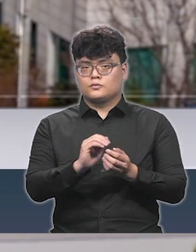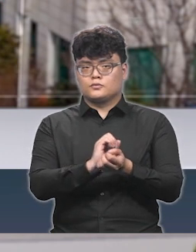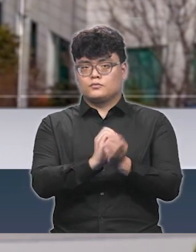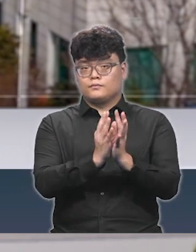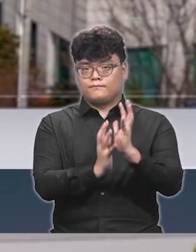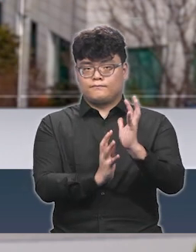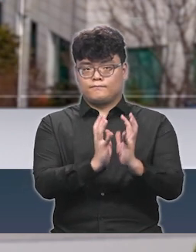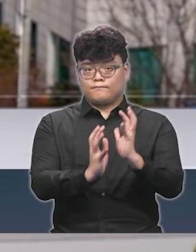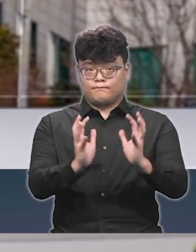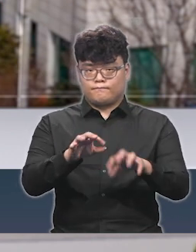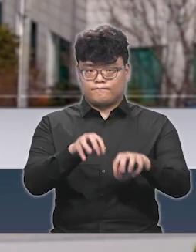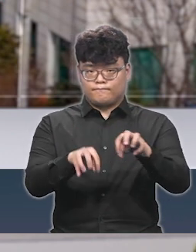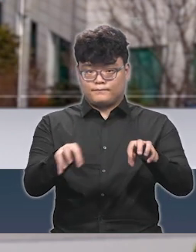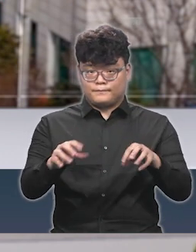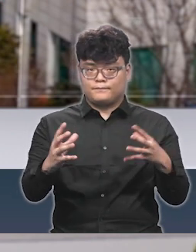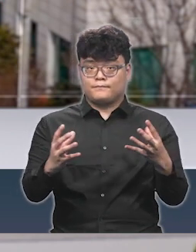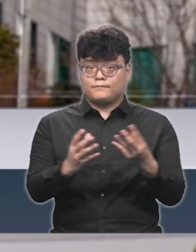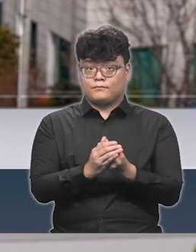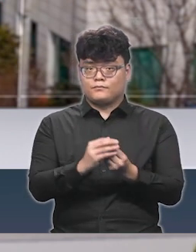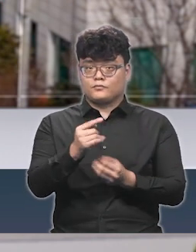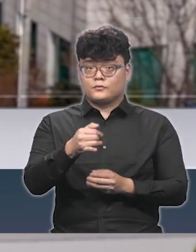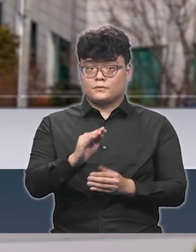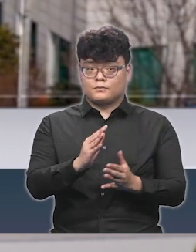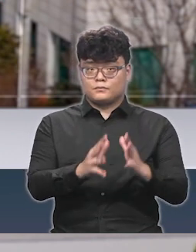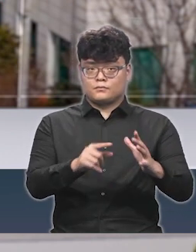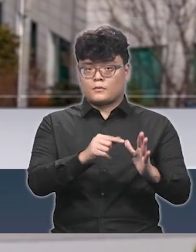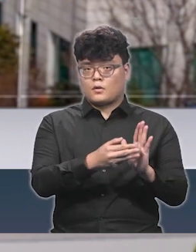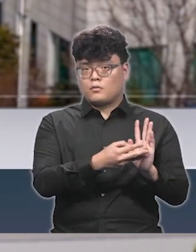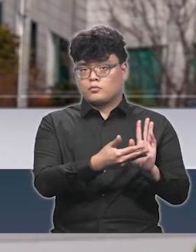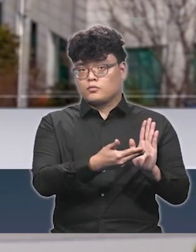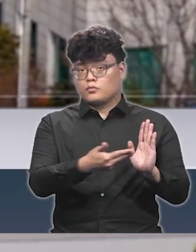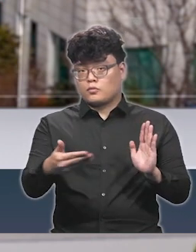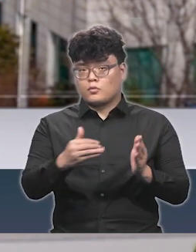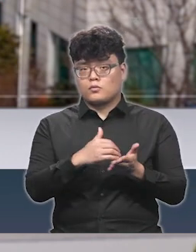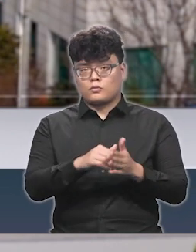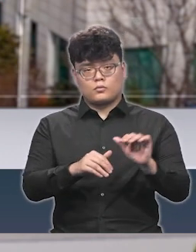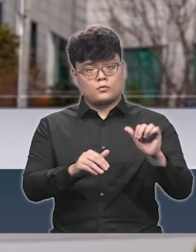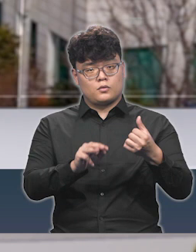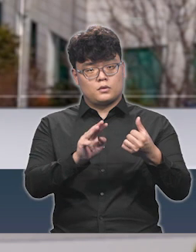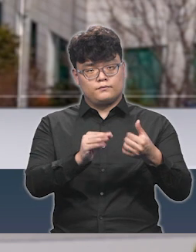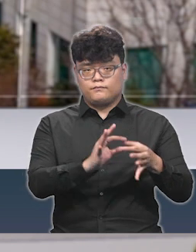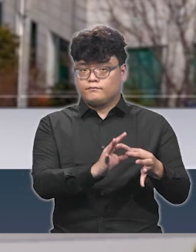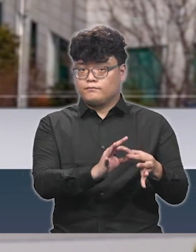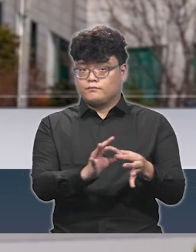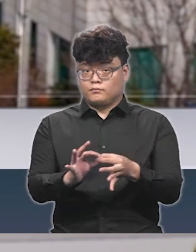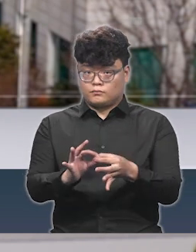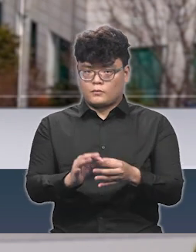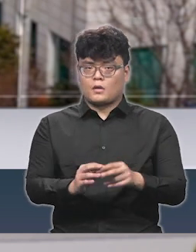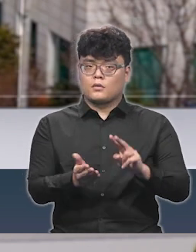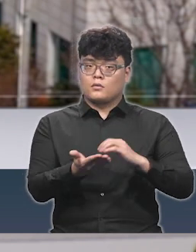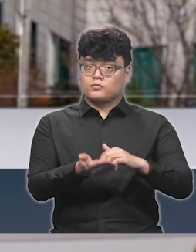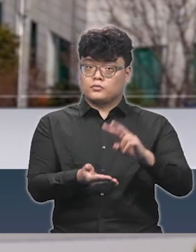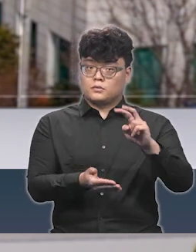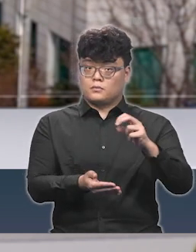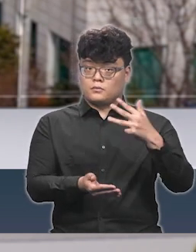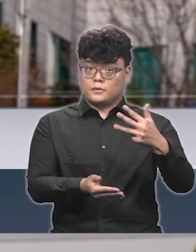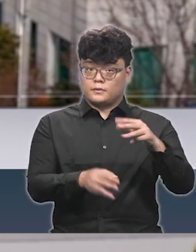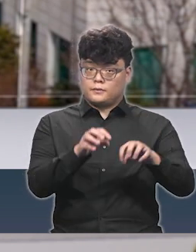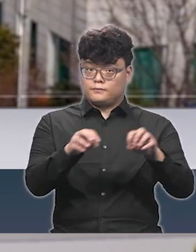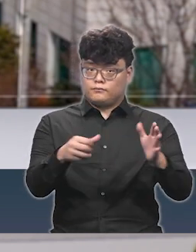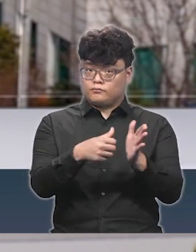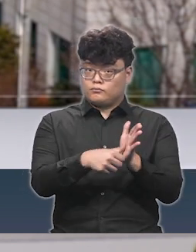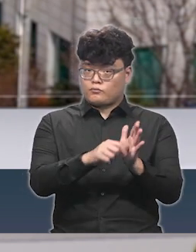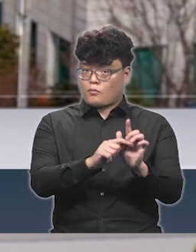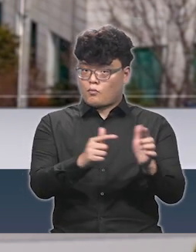조성했는데요이 튤립 정원은 중랑천 산책로를 따라 약 500m 정도 이어집니다 약 28종의